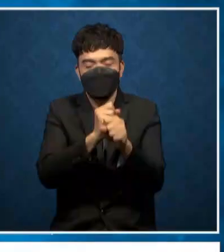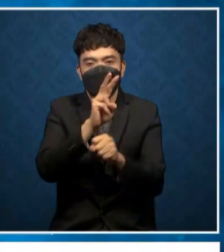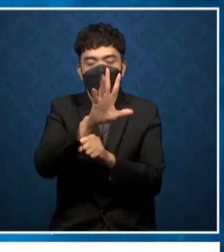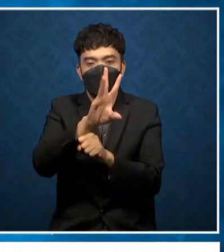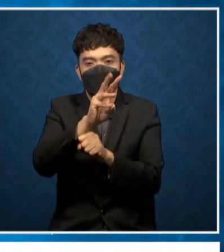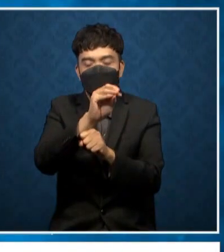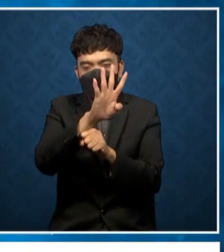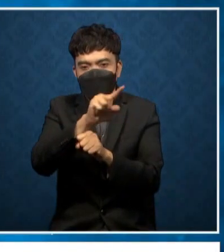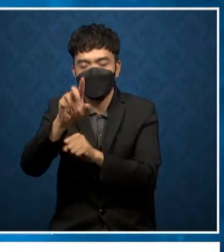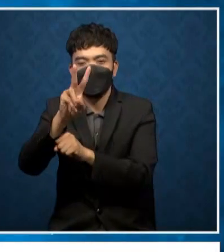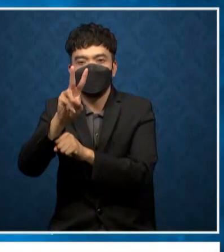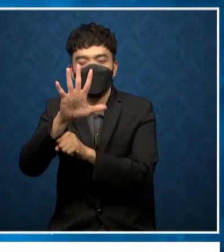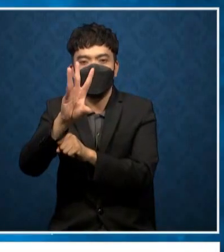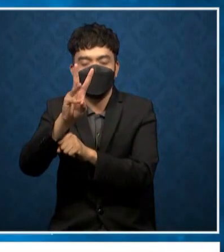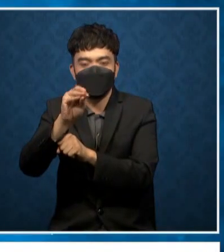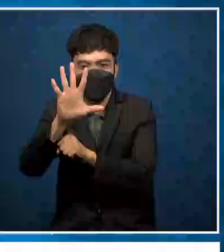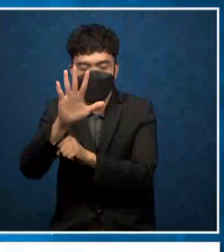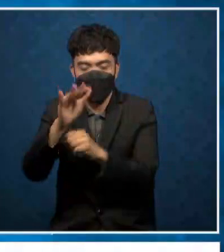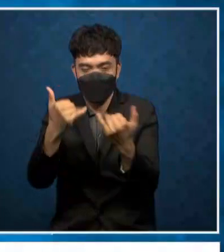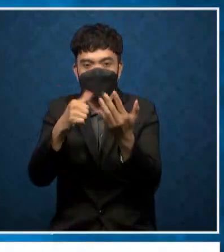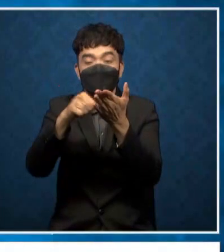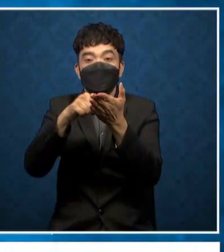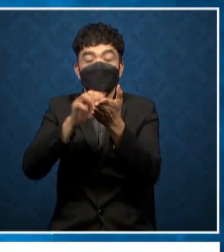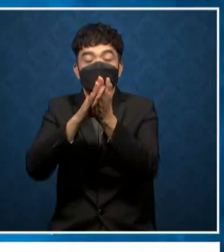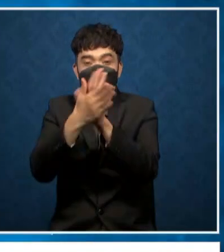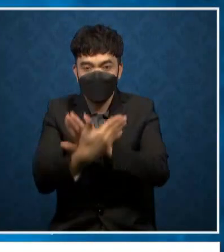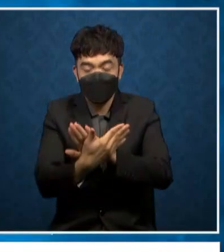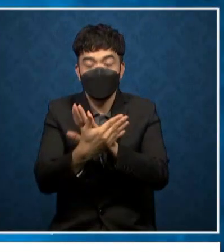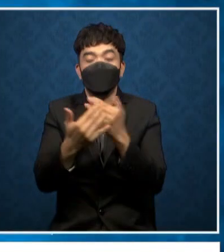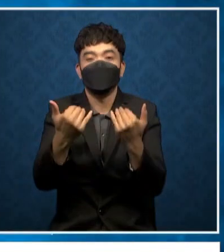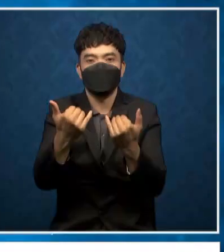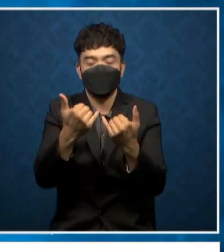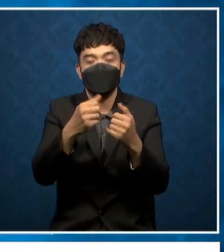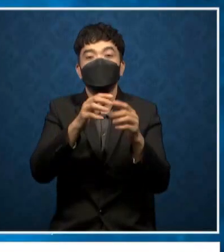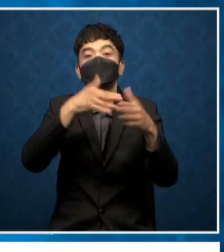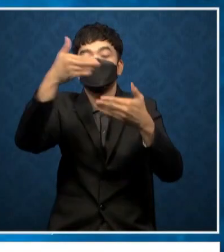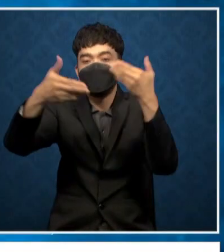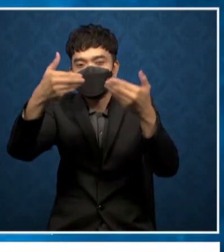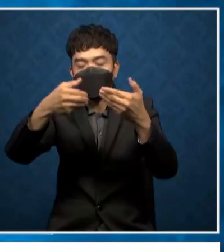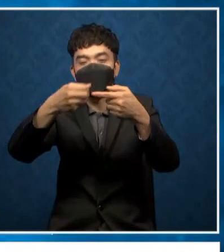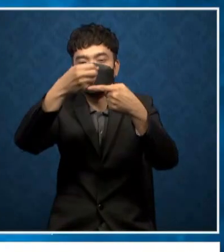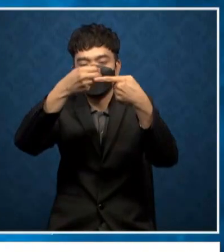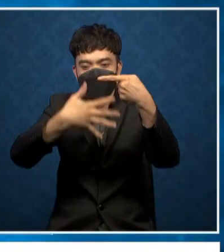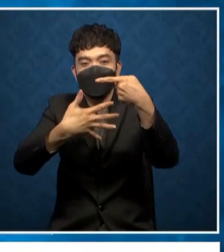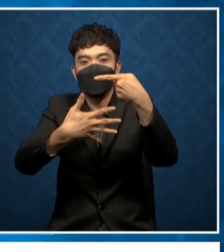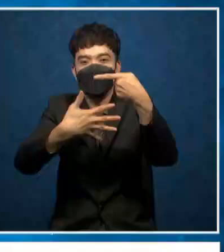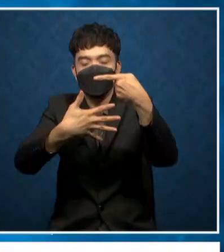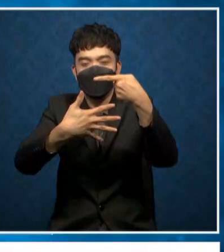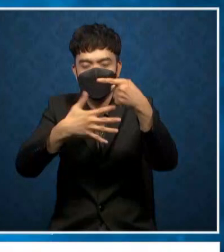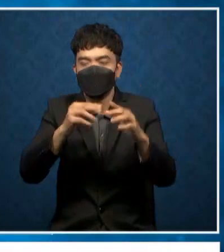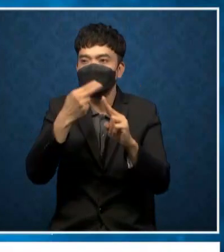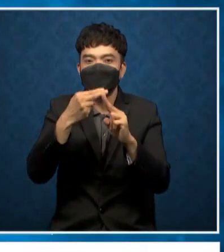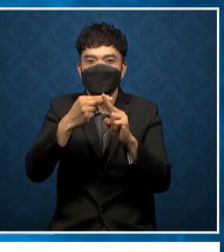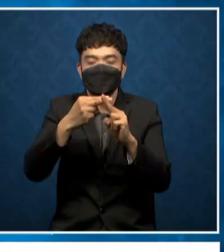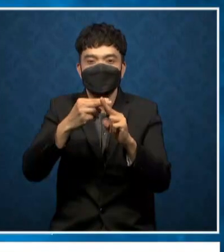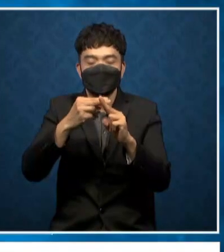2565 หอว่าชบับปรบปุงนะครับซึ่มีอยู่ 5 กิจกรรม หรอที่เราวา Big Lockมีก